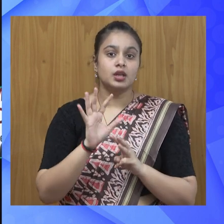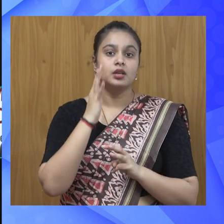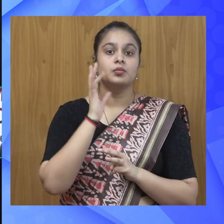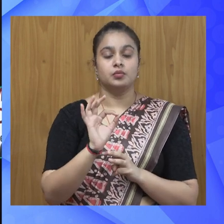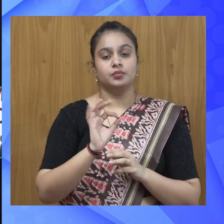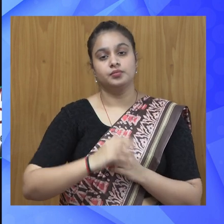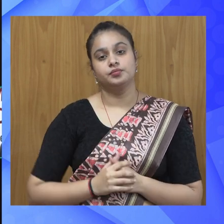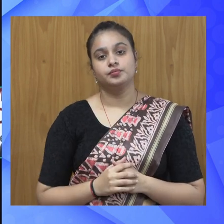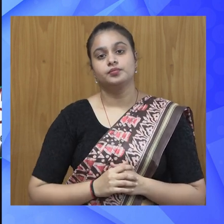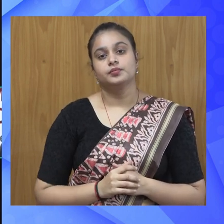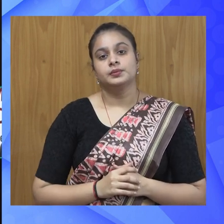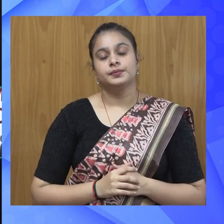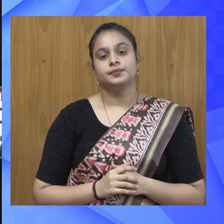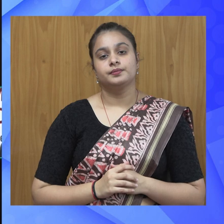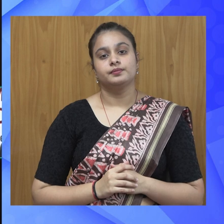सोर्स है।